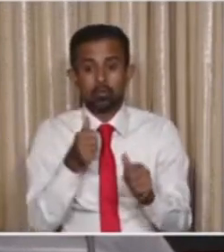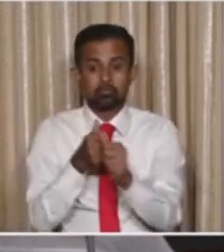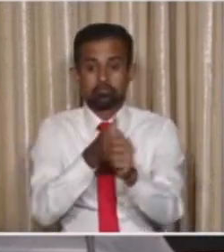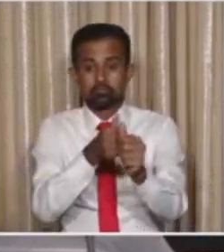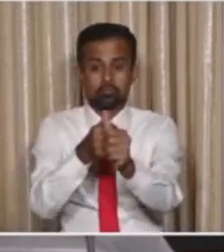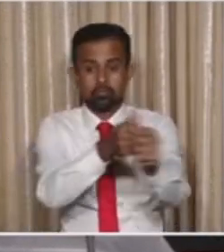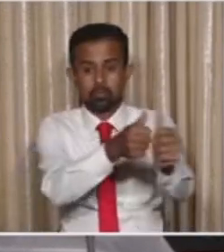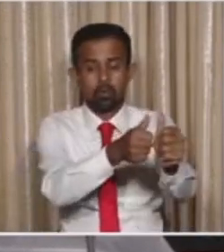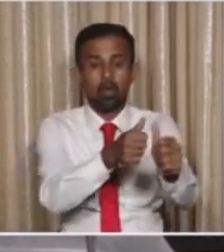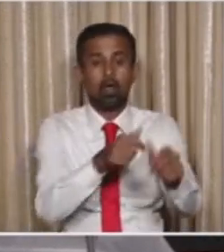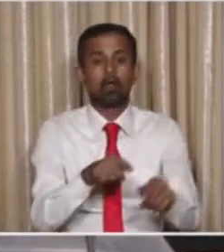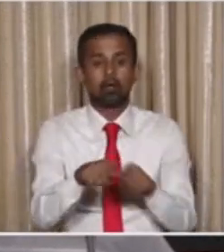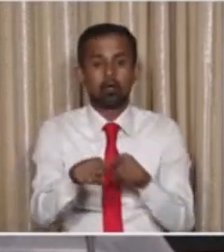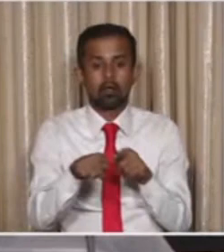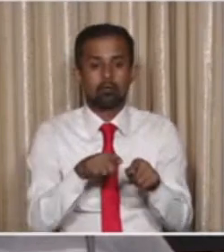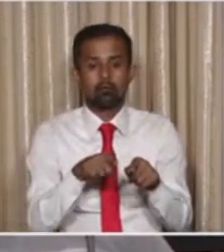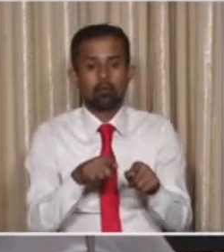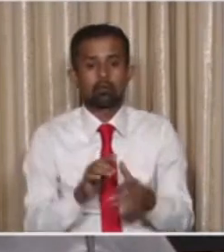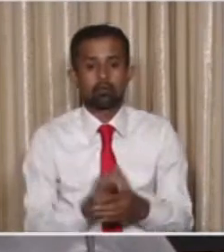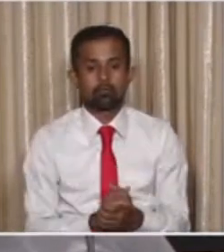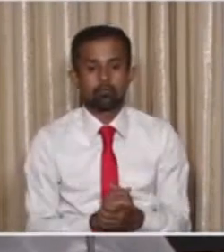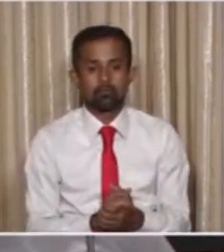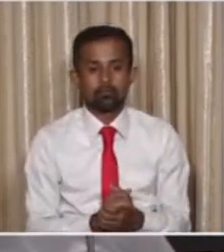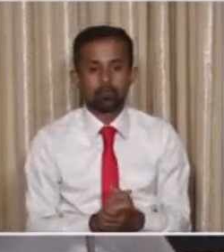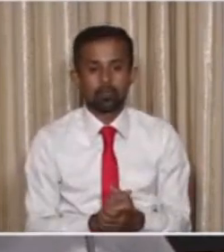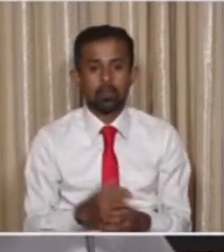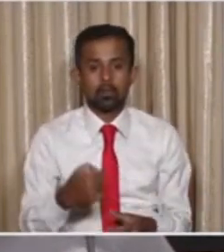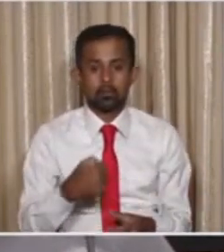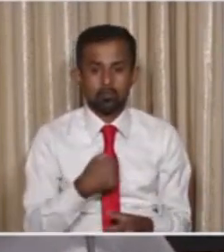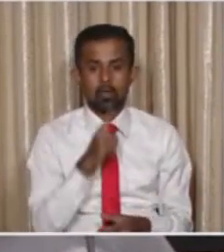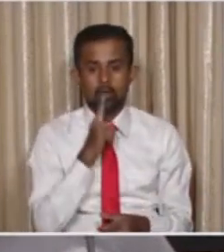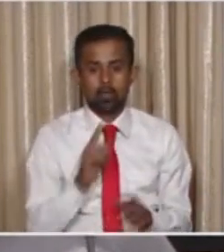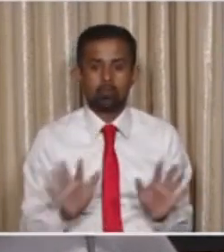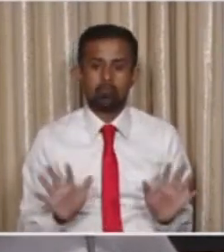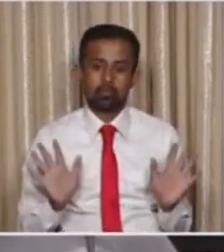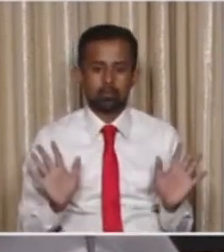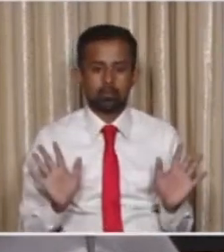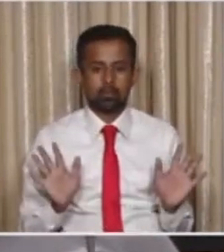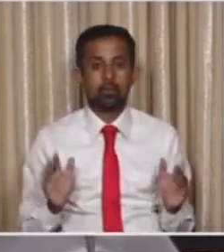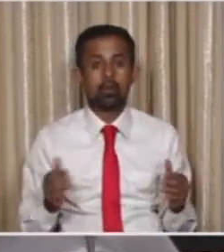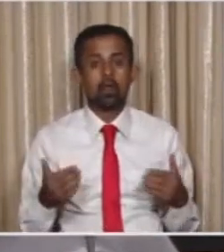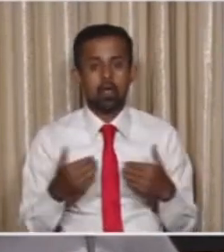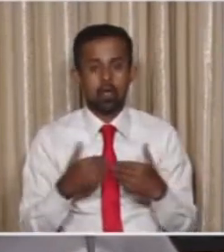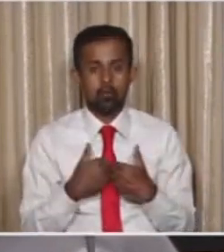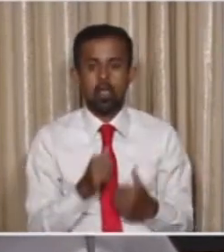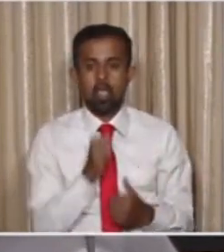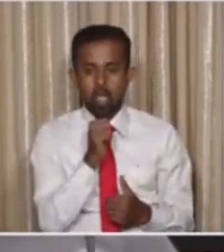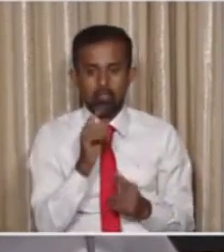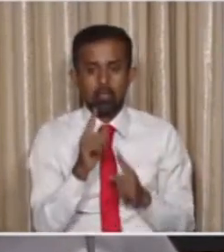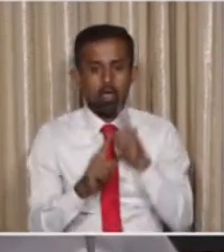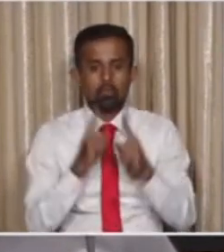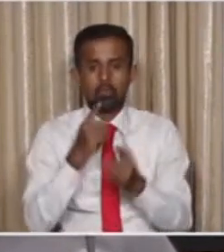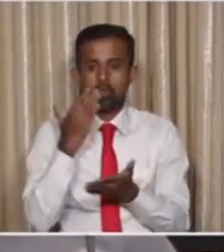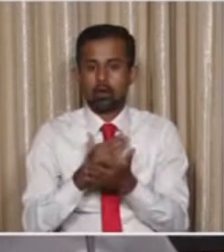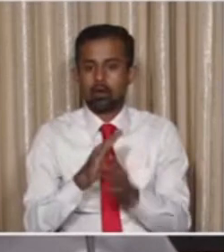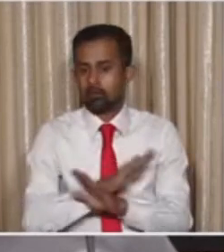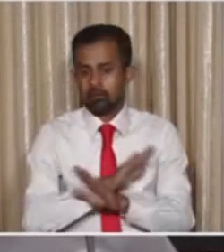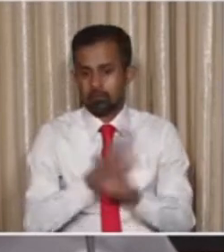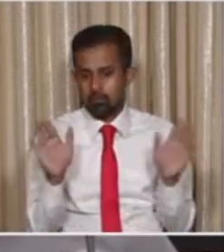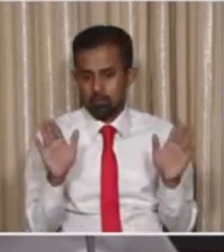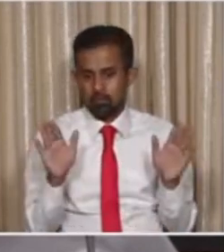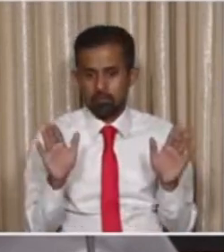මෙතන තියෙන්නේ ඒ වගේ සිද්ධියක්ද කියලා. මට කියන්න තියෙන්නේ මේ පමණයි. අපි ඇත්ත කතා කරන එක නතර කරන්නේ නැහැ මොන